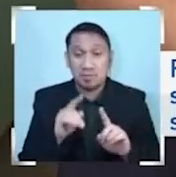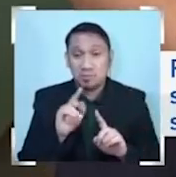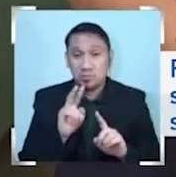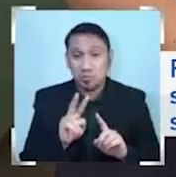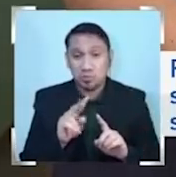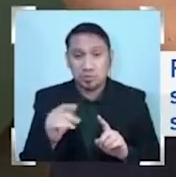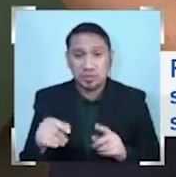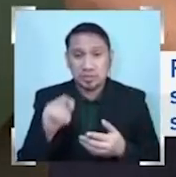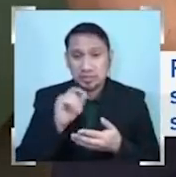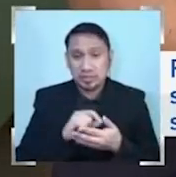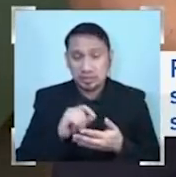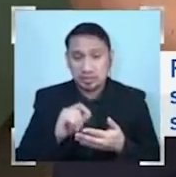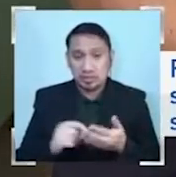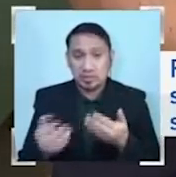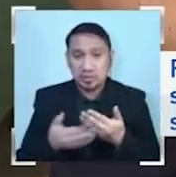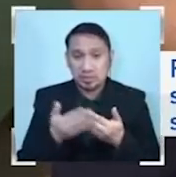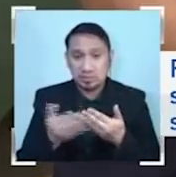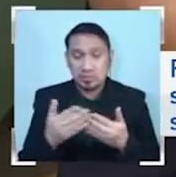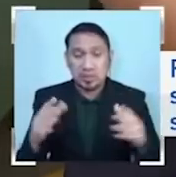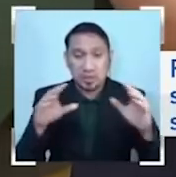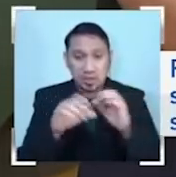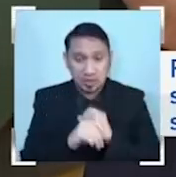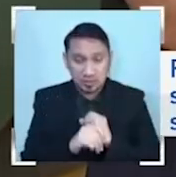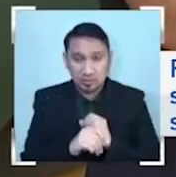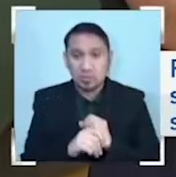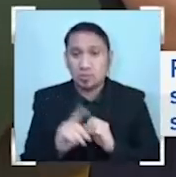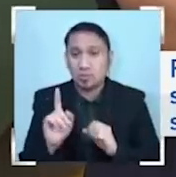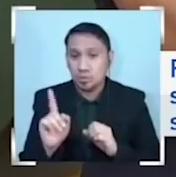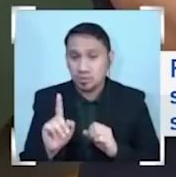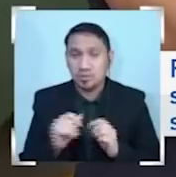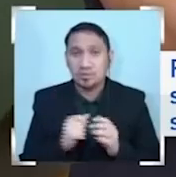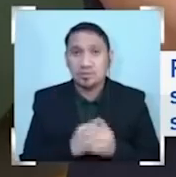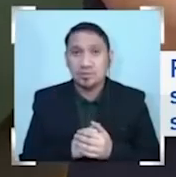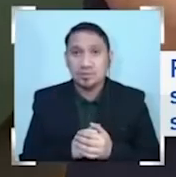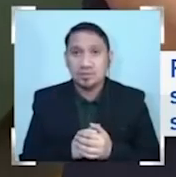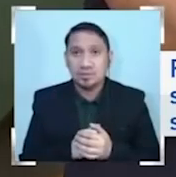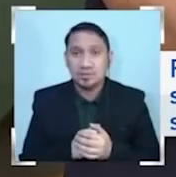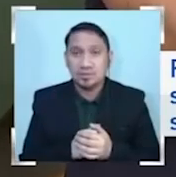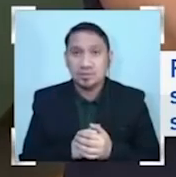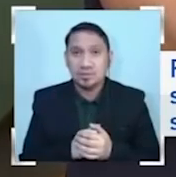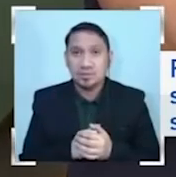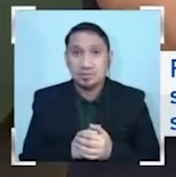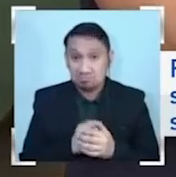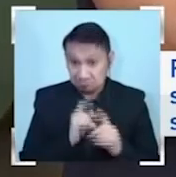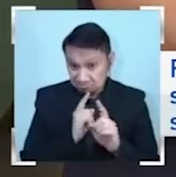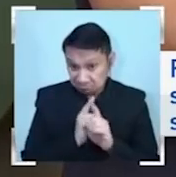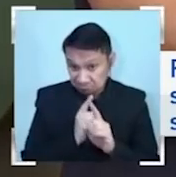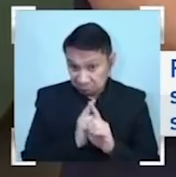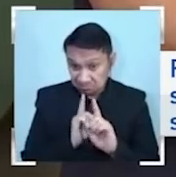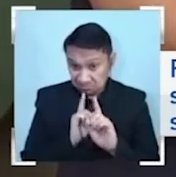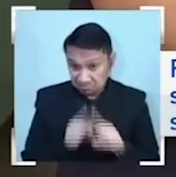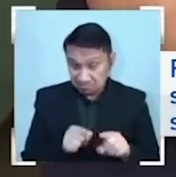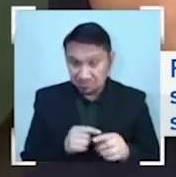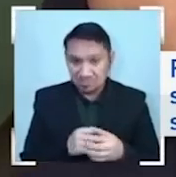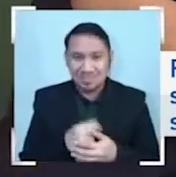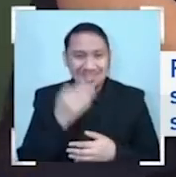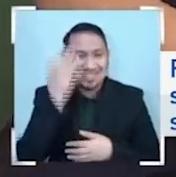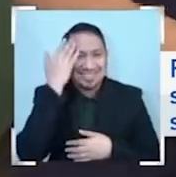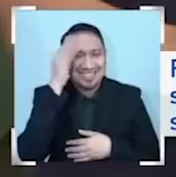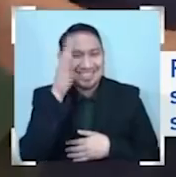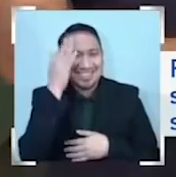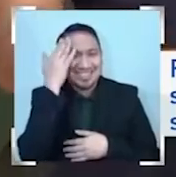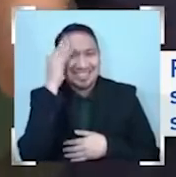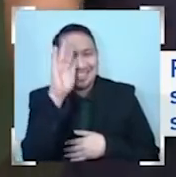written in simplified form as, oh. Tama kaya ito sinagot na anak mo? Hindi ko po.